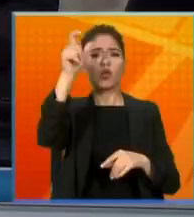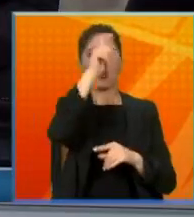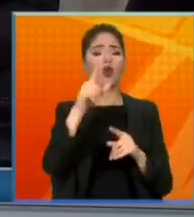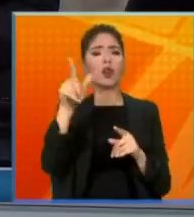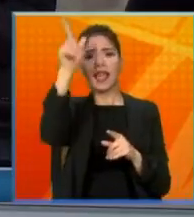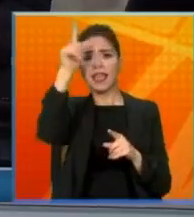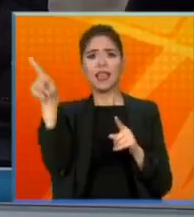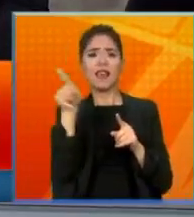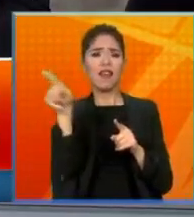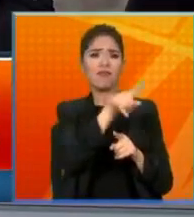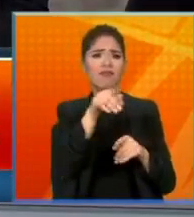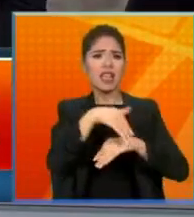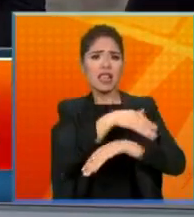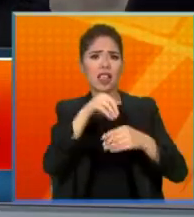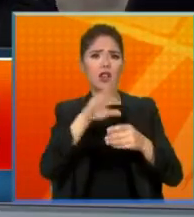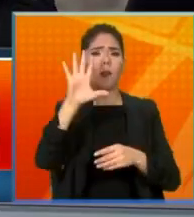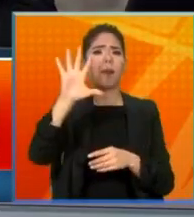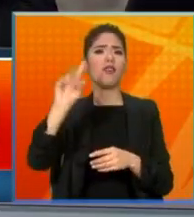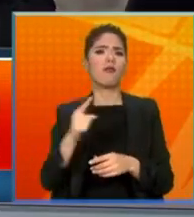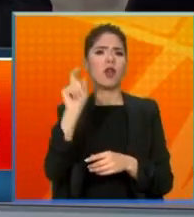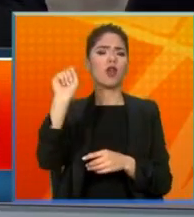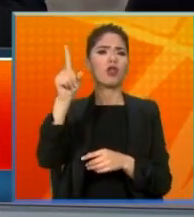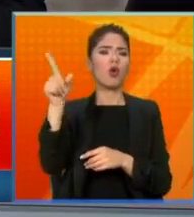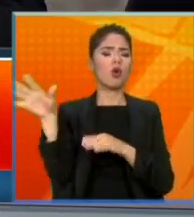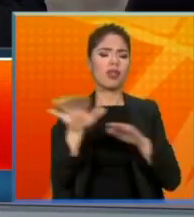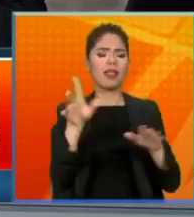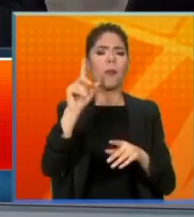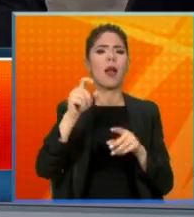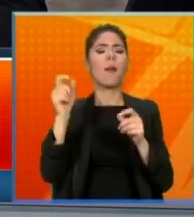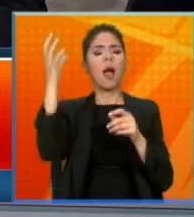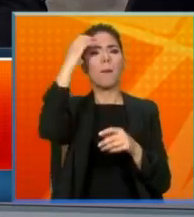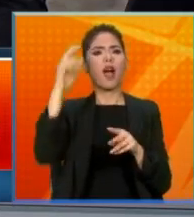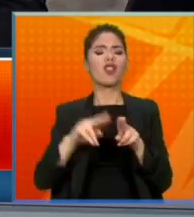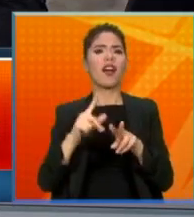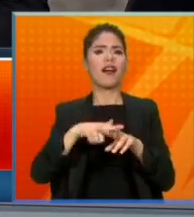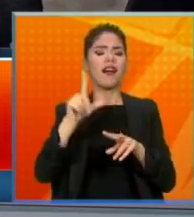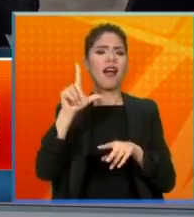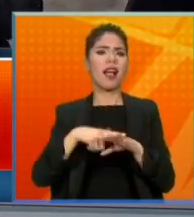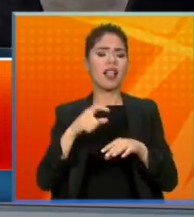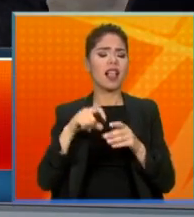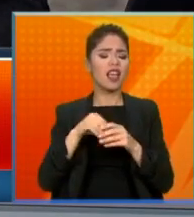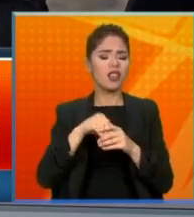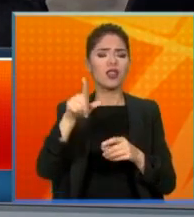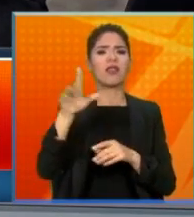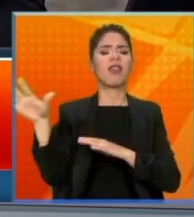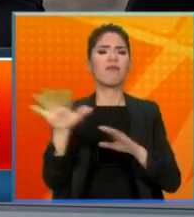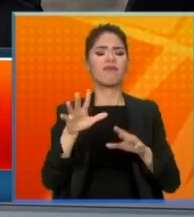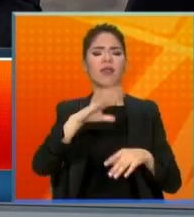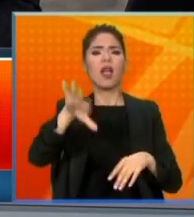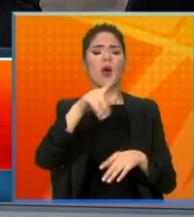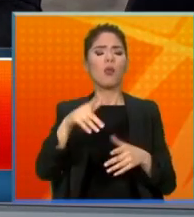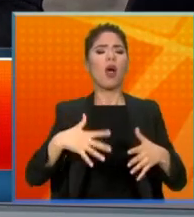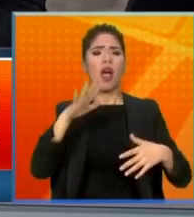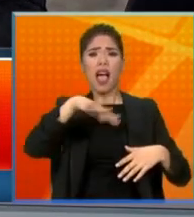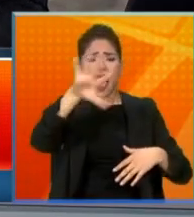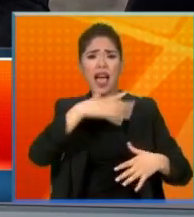Türkiye-İran sınırındaki 5,9'luk deprem Başkale'de büyük yıkıma sebep oldu. Kayıplarımız var maalesef. Tedirginlik devam ediyor. En çok